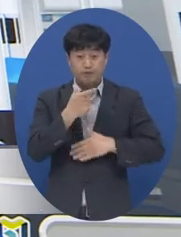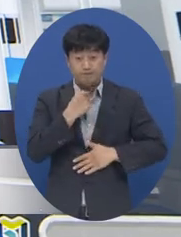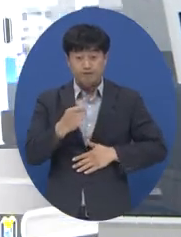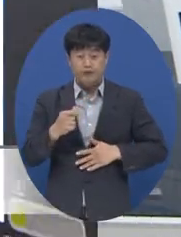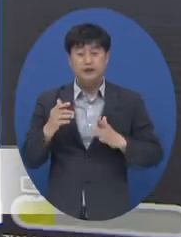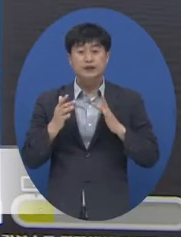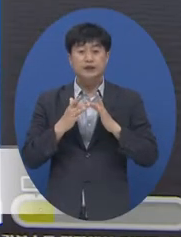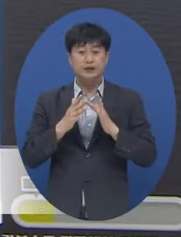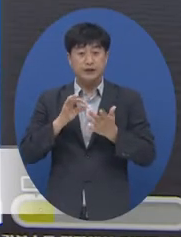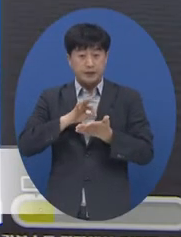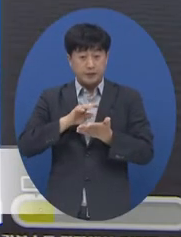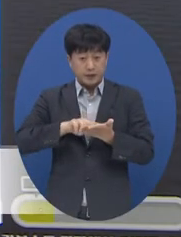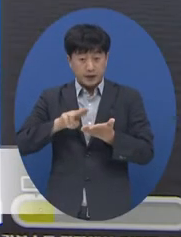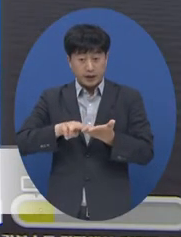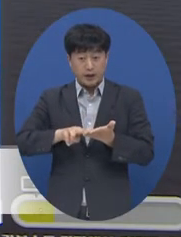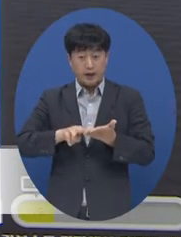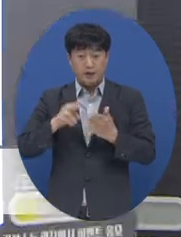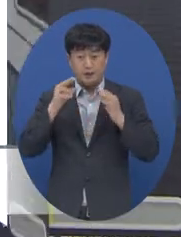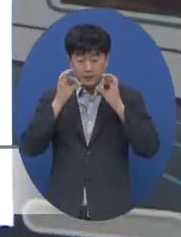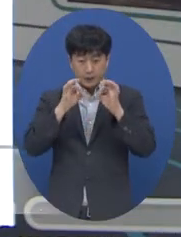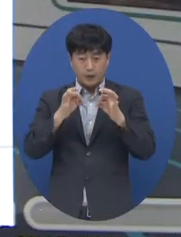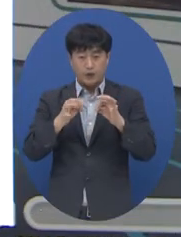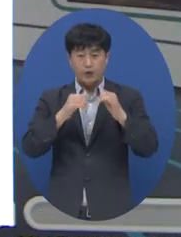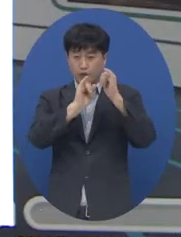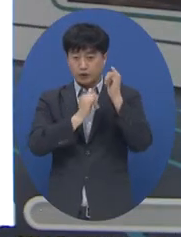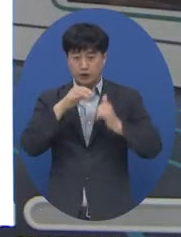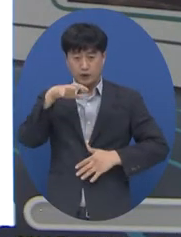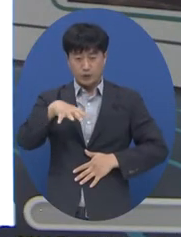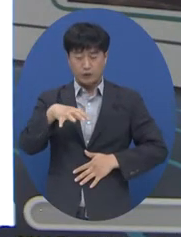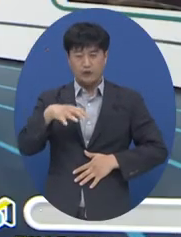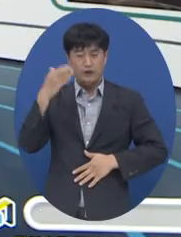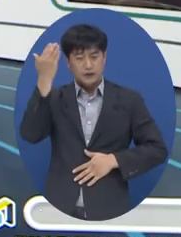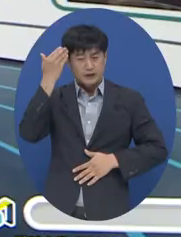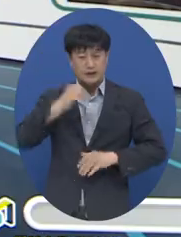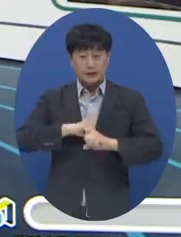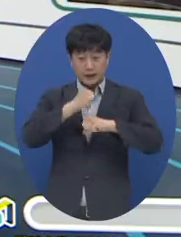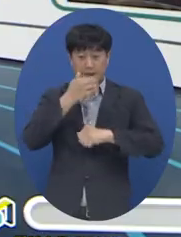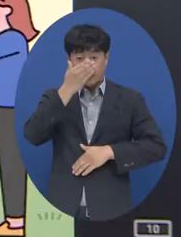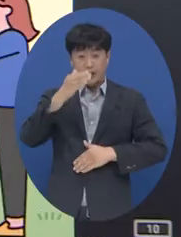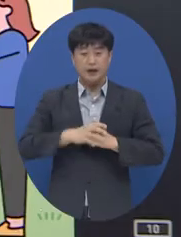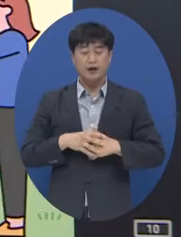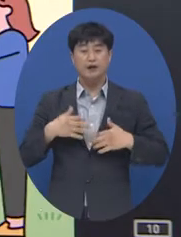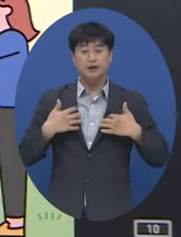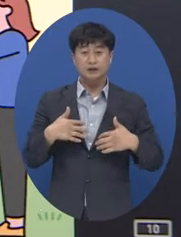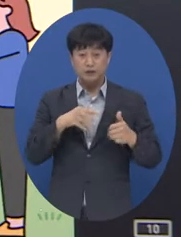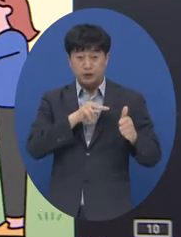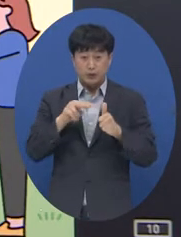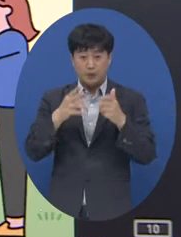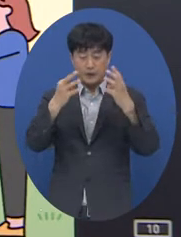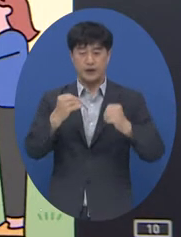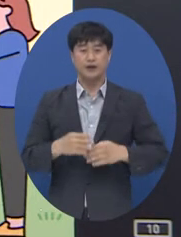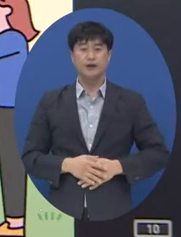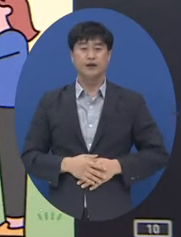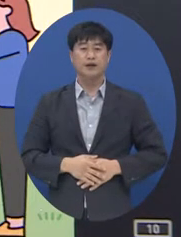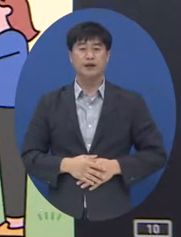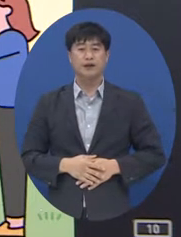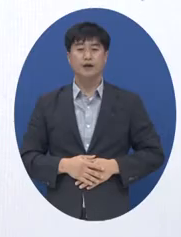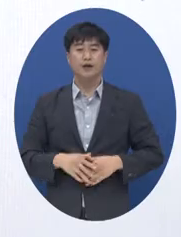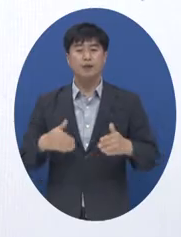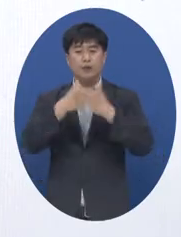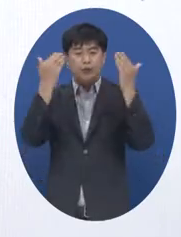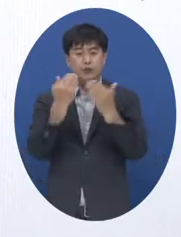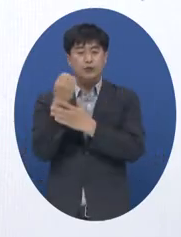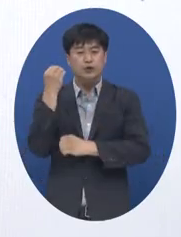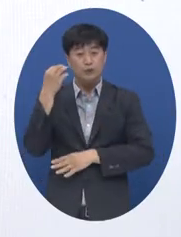웹툰을 보거나 역사관 에서 좀더 심오한 지식을 쌓을 수도 있고 흥미로운 콘텐츠가 많습니다